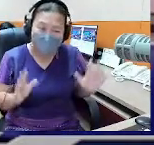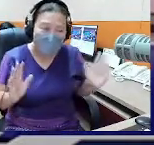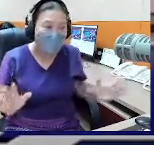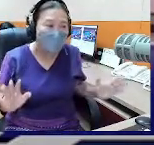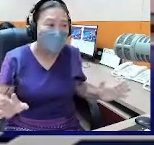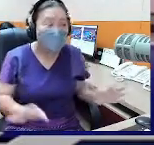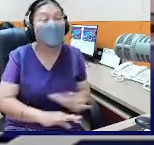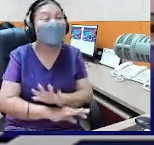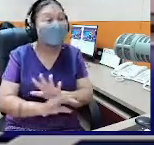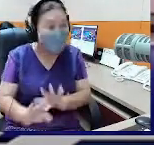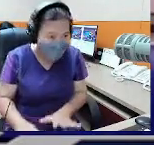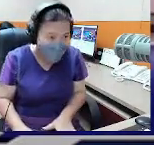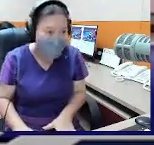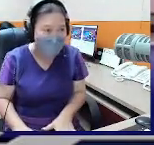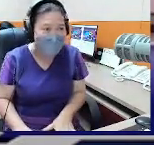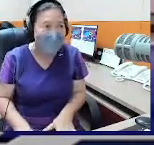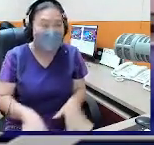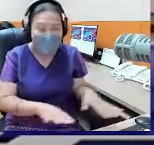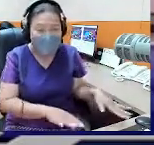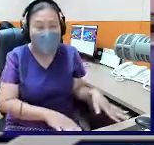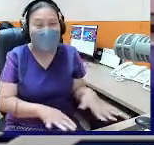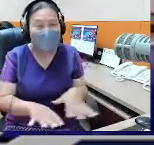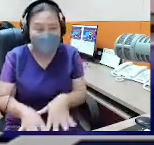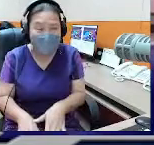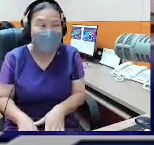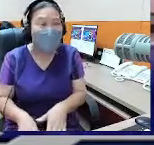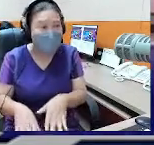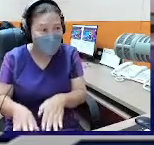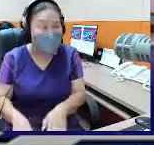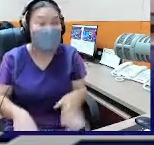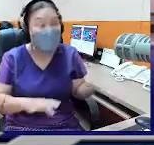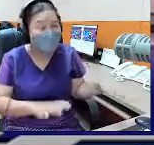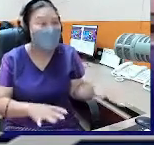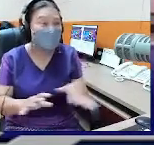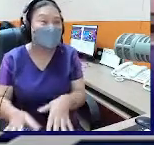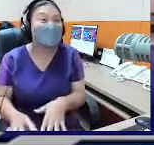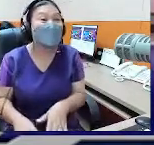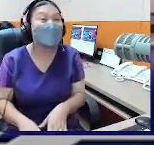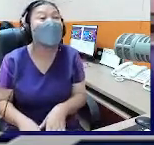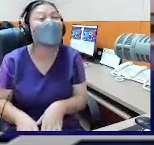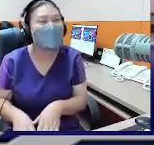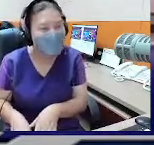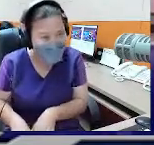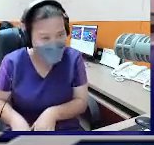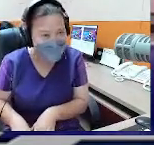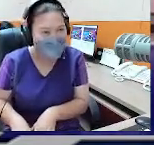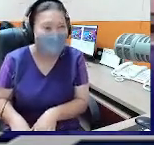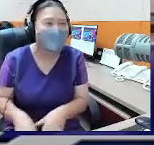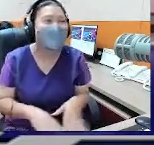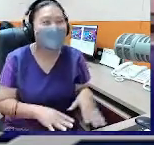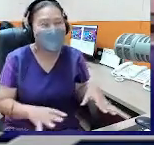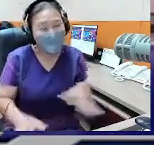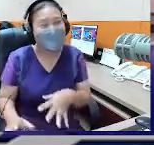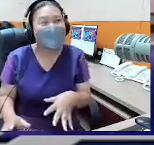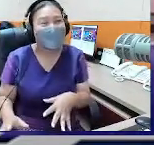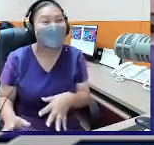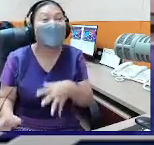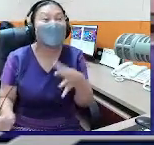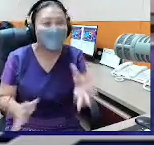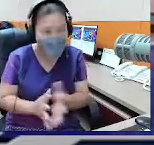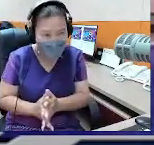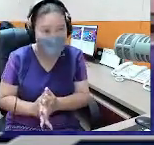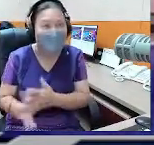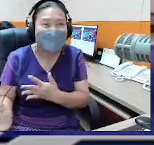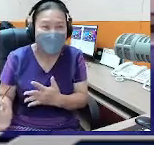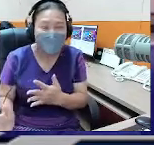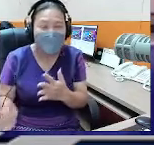นั้นไม่ต้องกังวลเรื่องของค่าใช้จ่ายเวลาที่จะเข้ามาเรียนในหลักสูตรนี้หรือหลักสูตรอื่นๆของมหาวิทยาลัยอาจารย์ที่ปรึกษาก็จะค